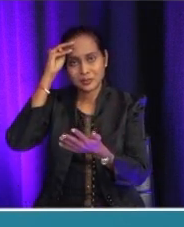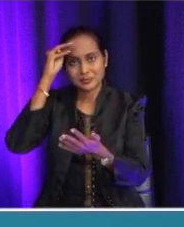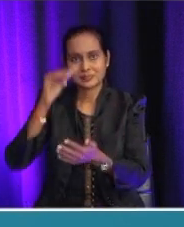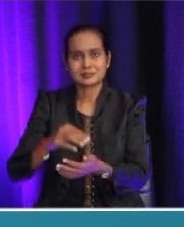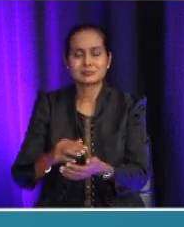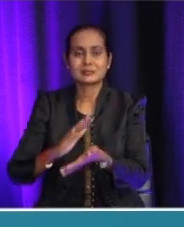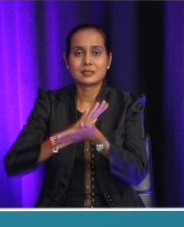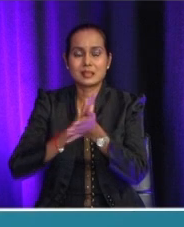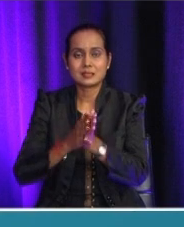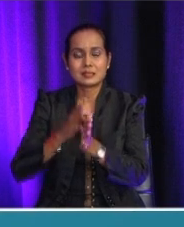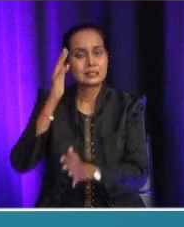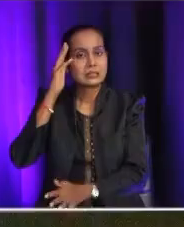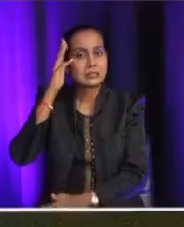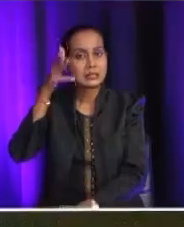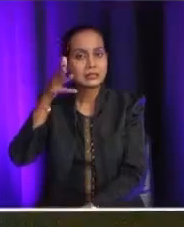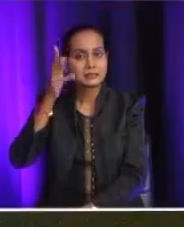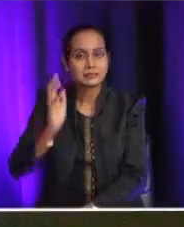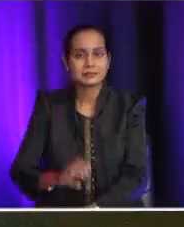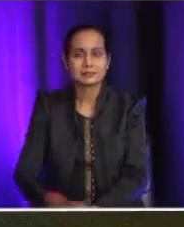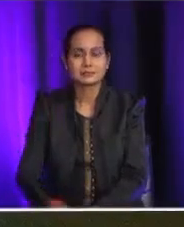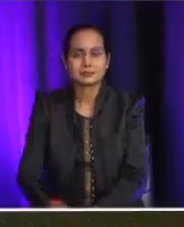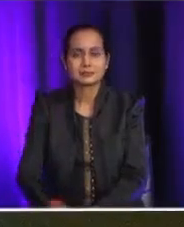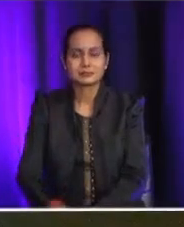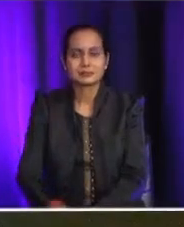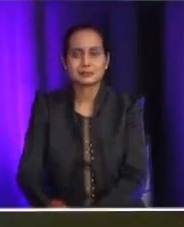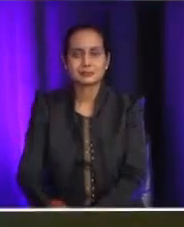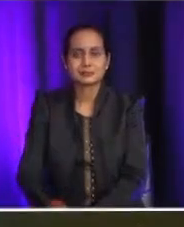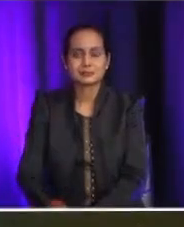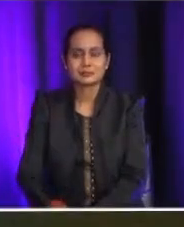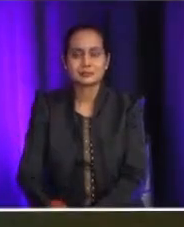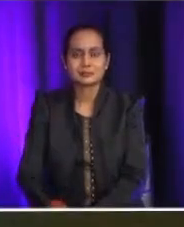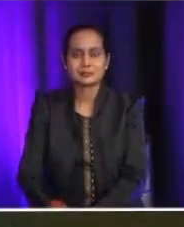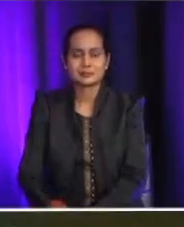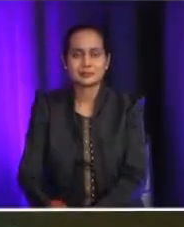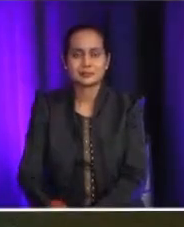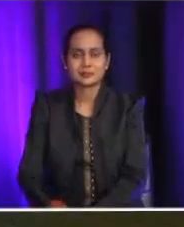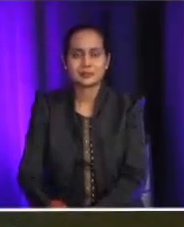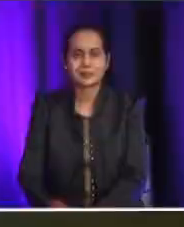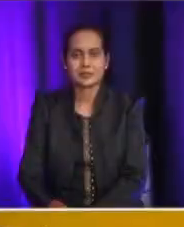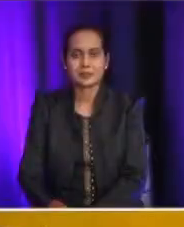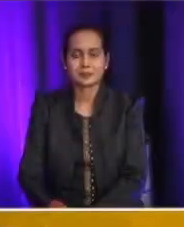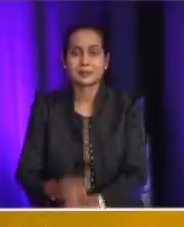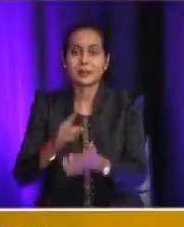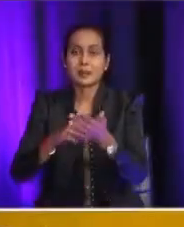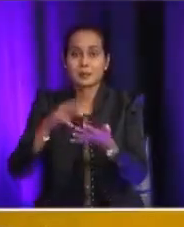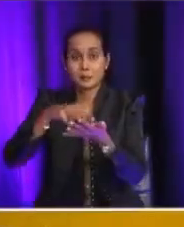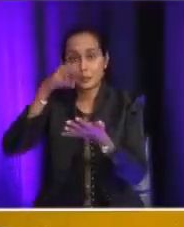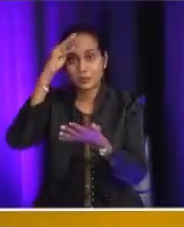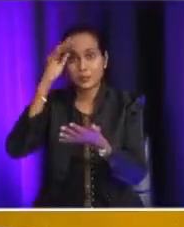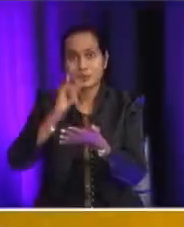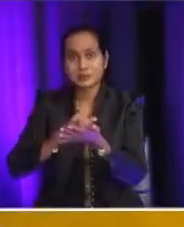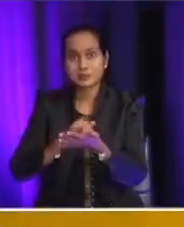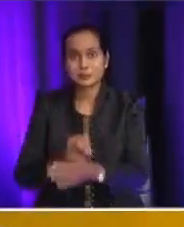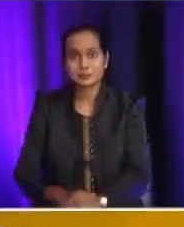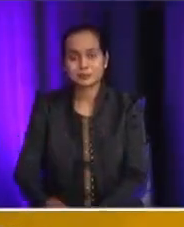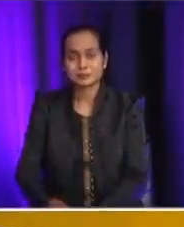jadi murid-murid kena kreatiflah di sini ya. Mereka kena olah maklumat tersebut. Baiklah ya, apakah maklumat tersebut?